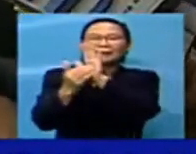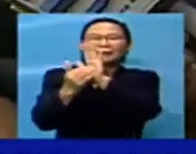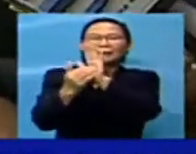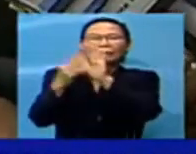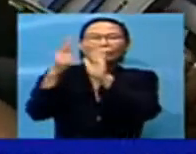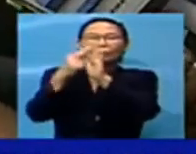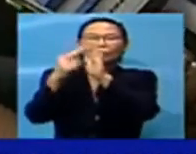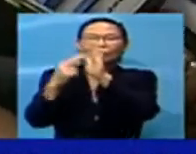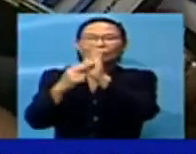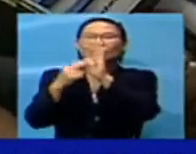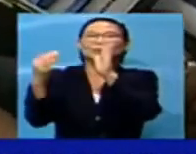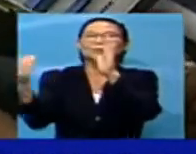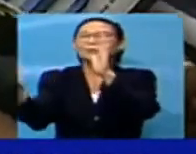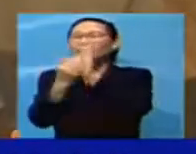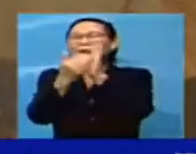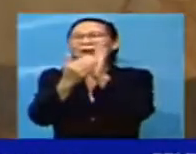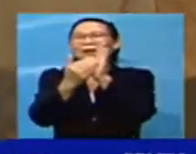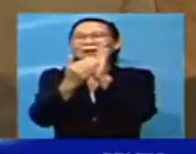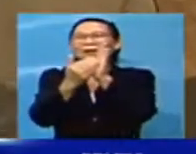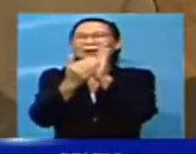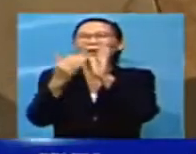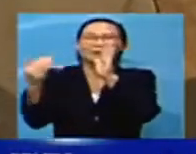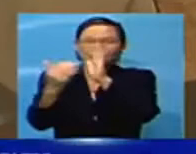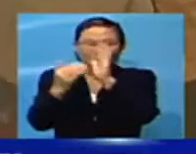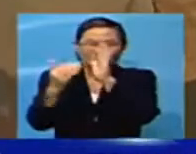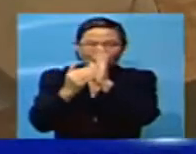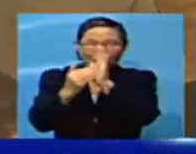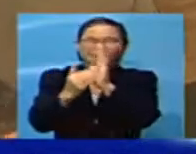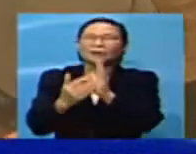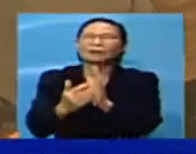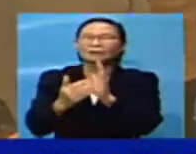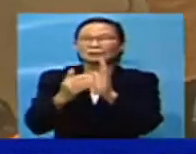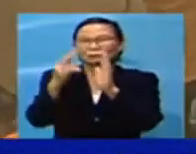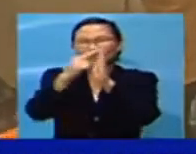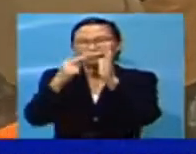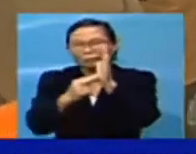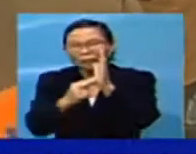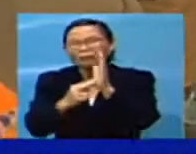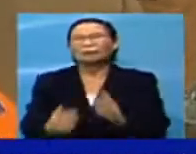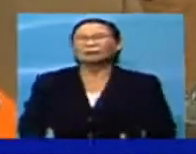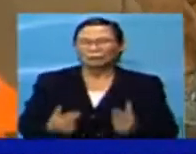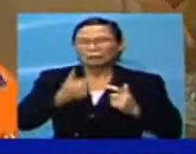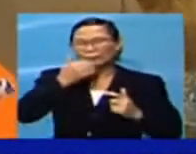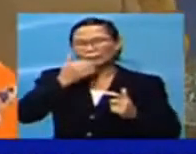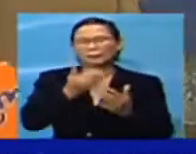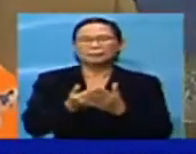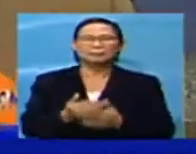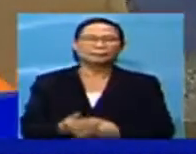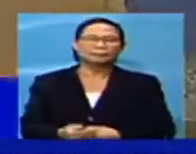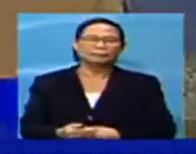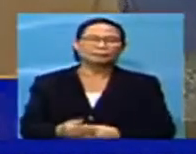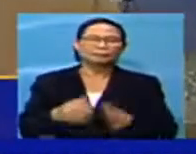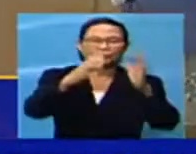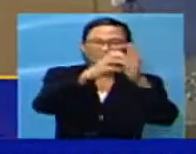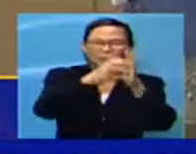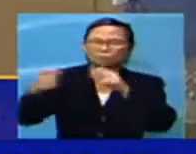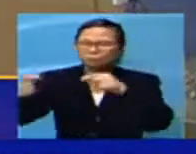lunas-lunas kehidupan yang baik. Dan mana pihak sama-sama Pakatan Pembangkang itu termasuk PAS sekali bertelagah.